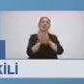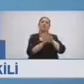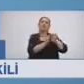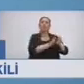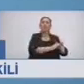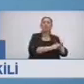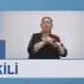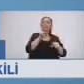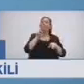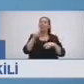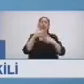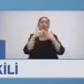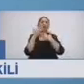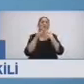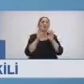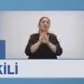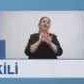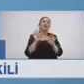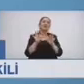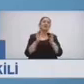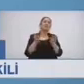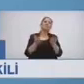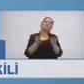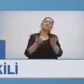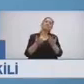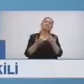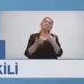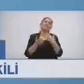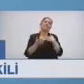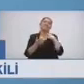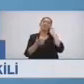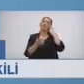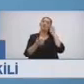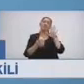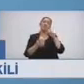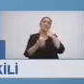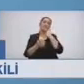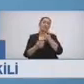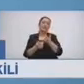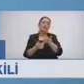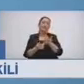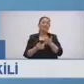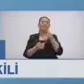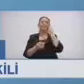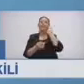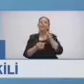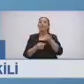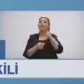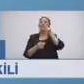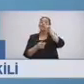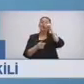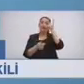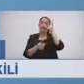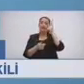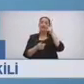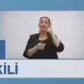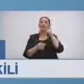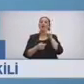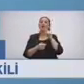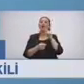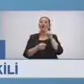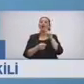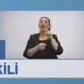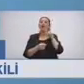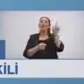hiçbir şekilde bahsetmemesini de açıkçası yadırgadım. Bakın, yalnızca Silivri'nin 42